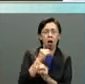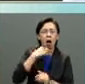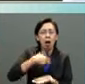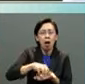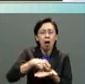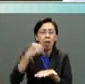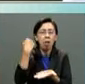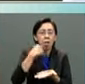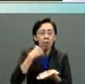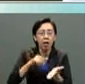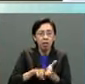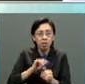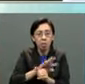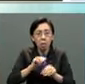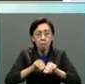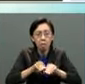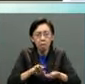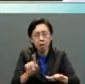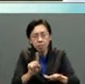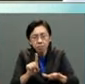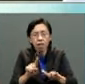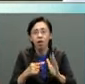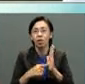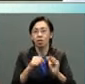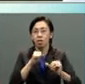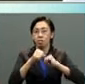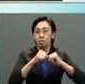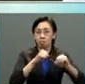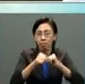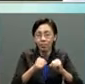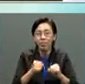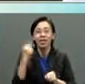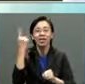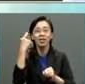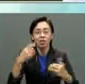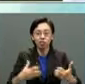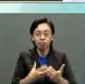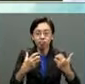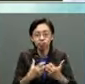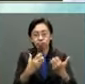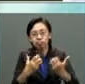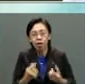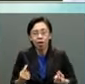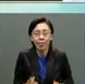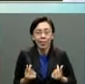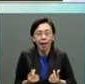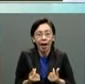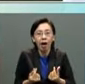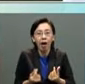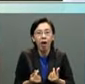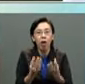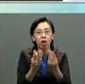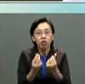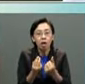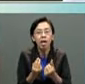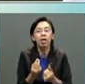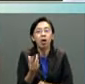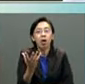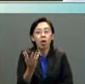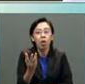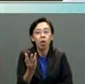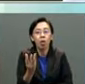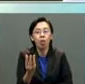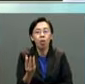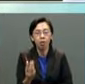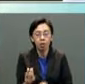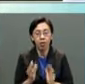ากๆไม่ว่าจะเป็นเรื่องของสนามมวยสถานบันเทิงนะครับอะไรต่างๆเหล่านี้ก็ลดน้อยถอยลงซึ่งก็ต้องขอบพระคุณ